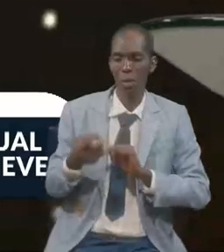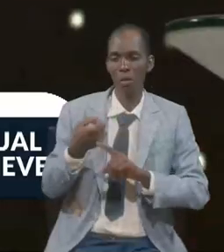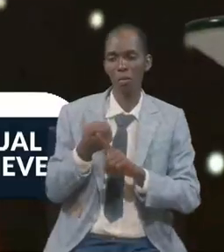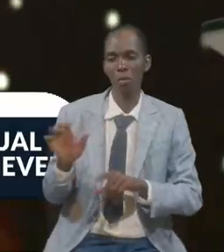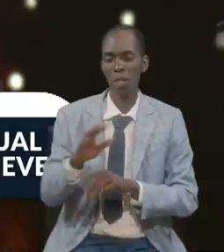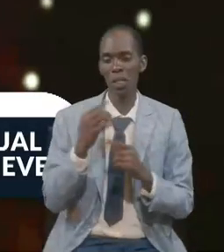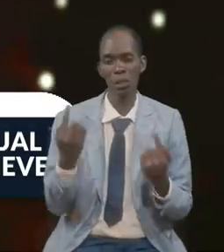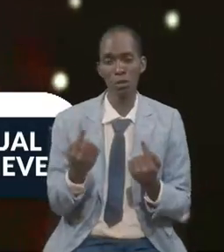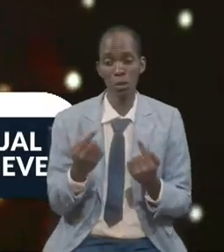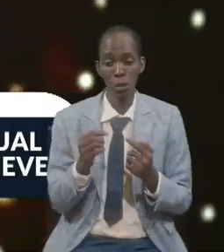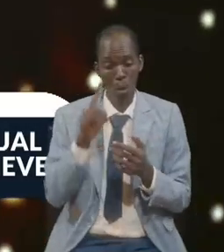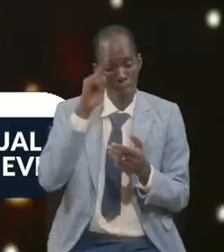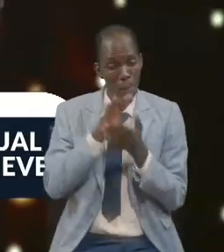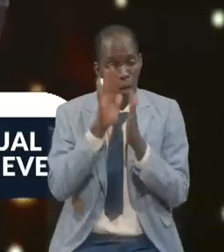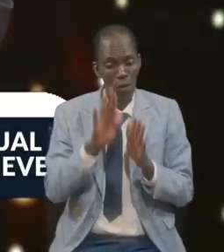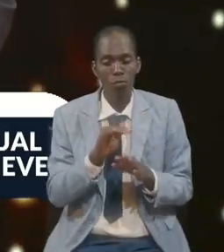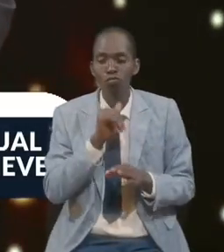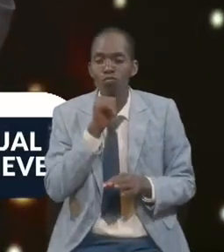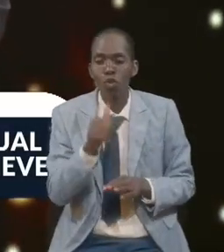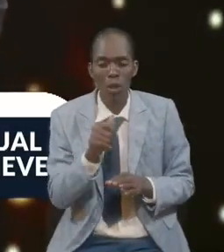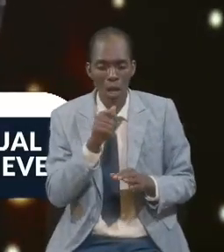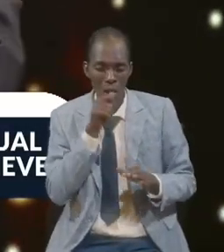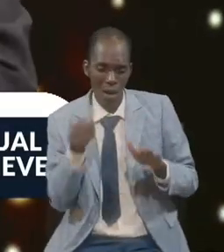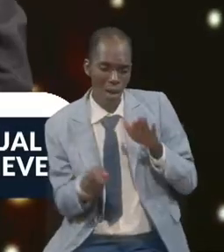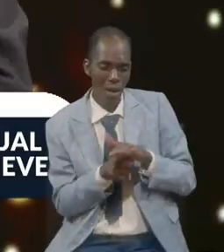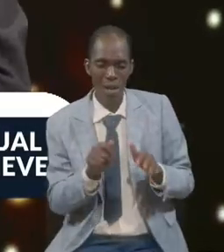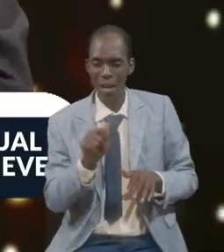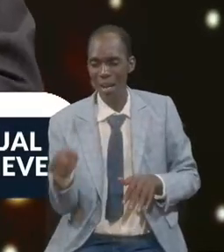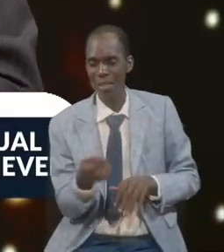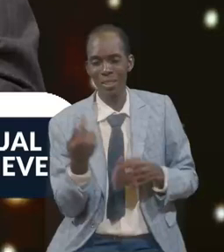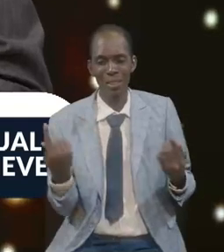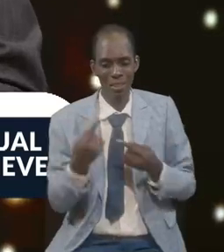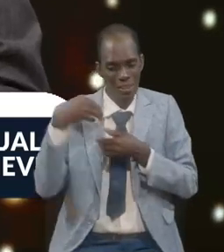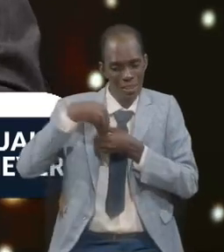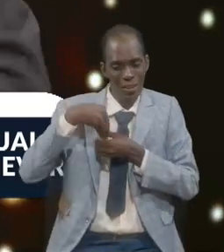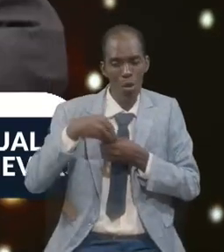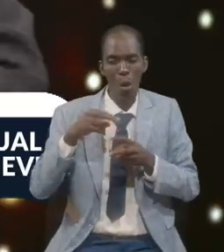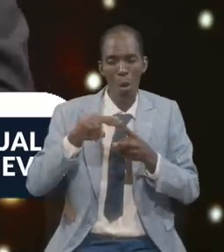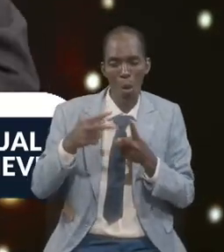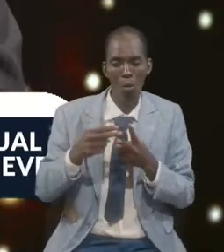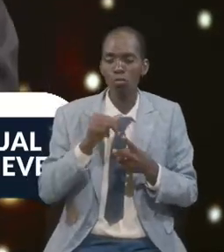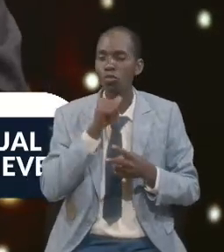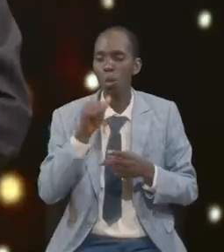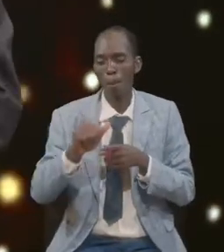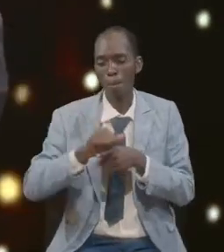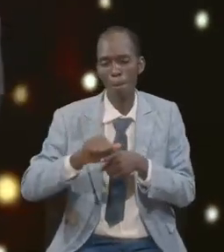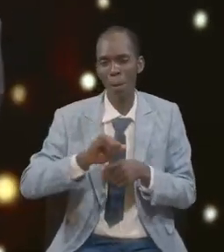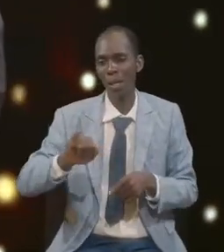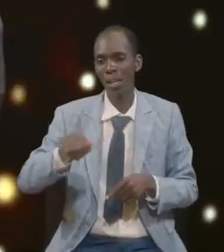péchés. Ils ne gardent aucun péché en eux et ils ne pratiquent aucun